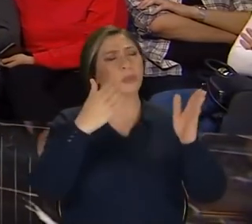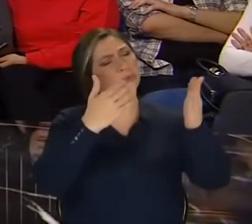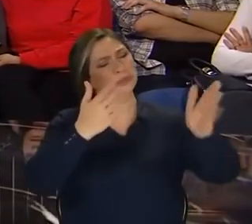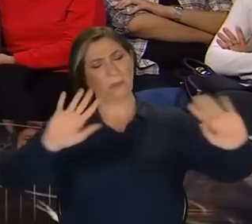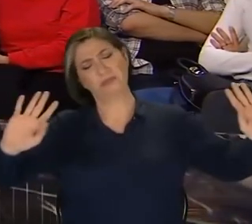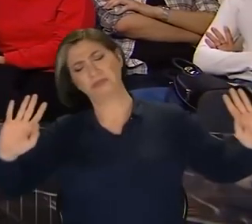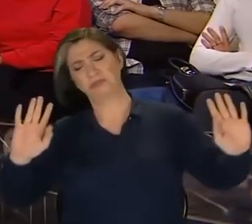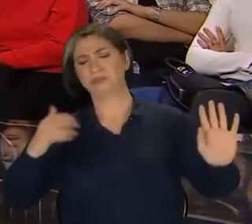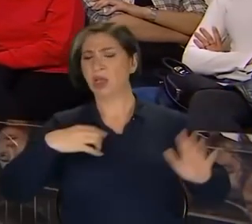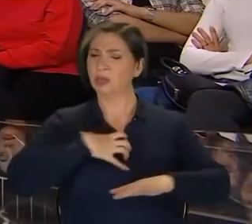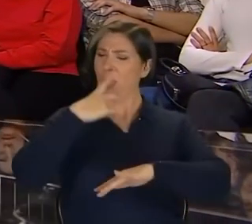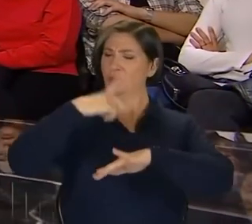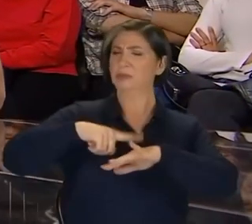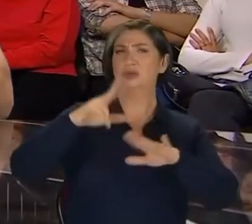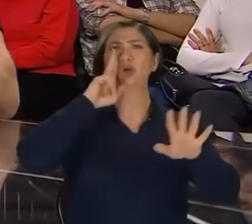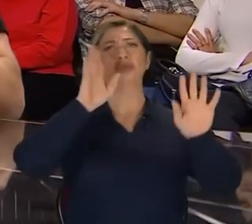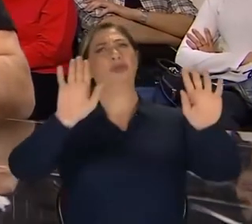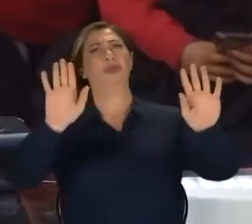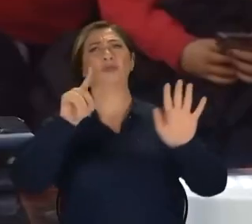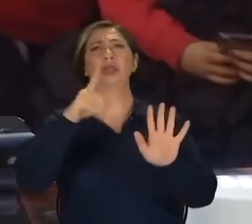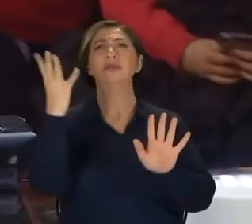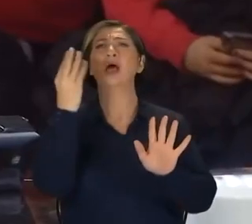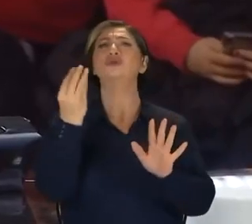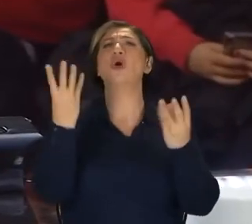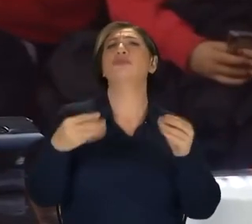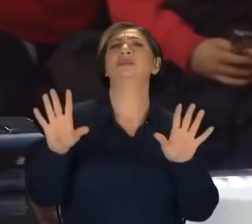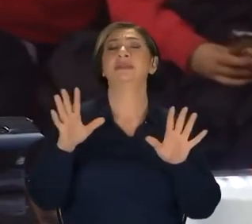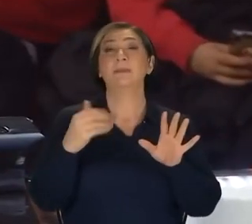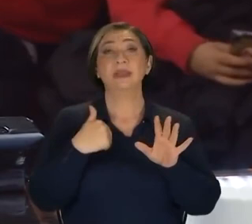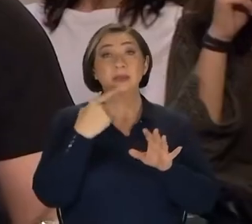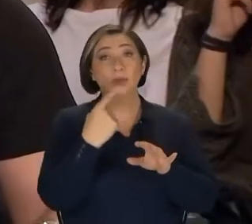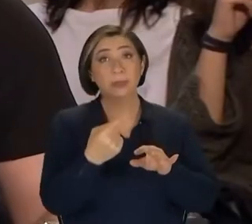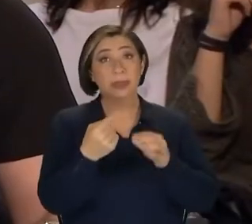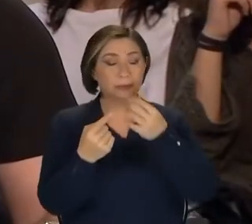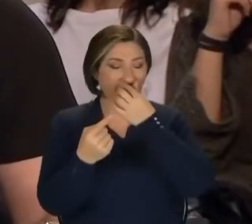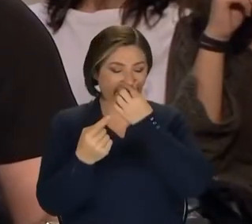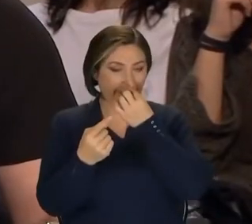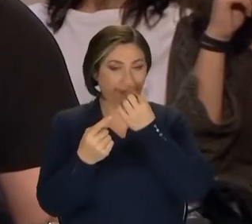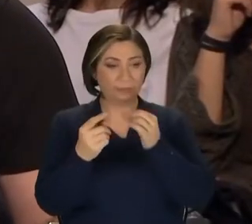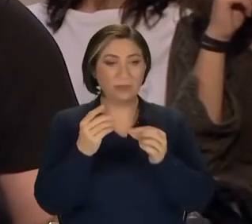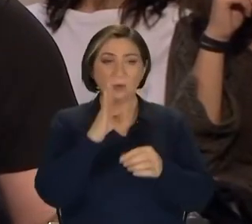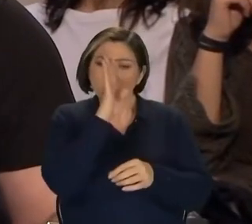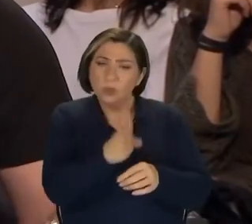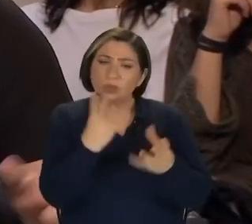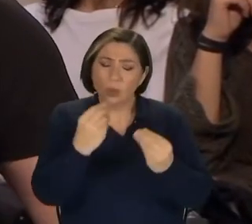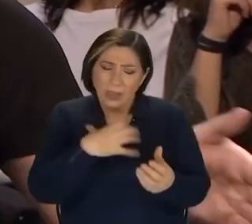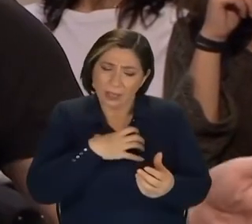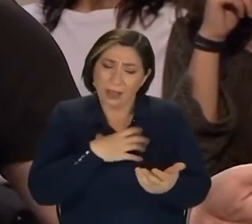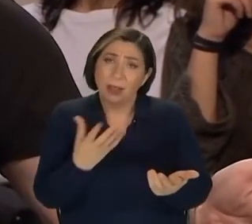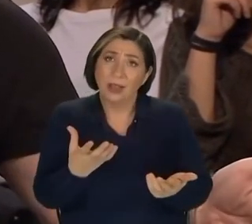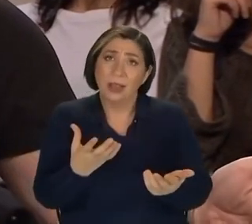işte son. Son bu yani. Daha bundan iyisi olmaz. Ben diyorum ki dürüst olalım